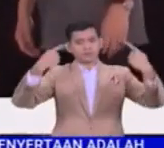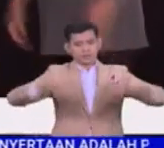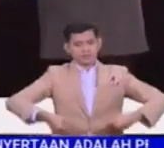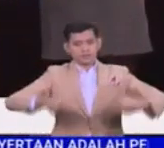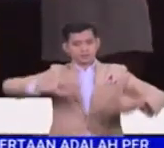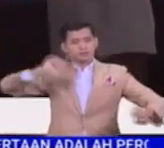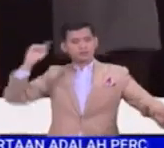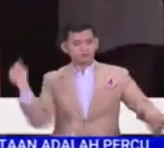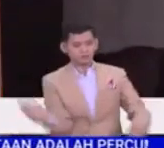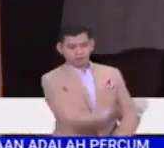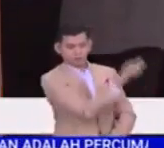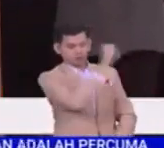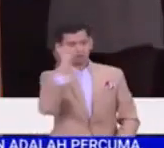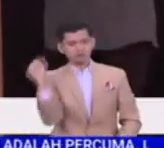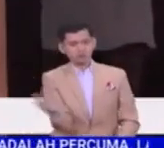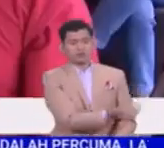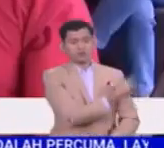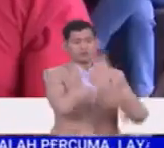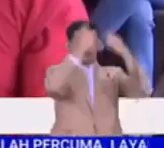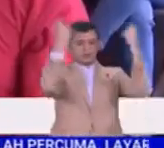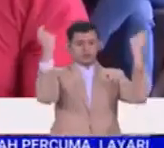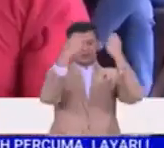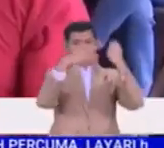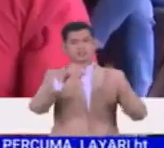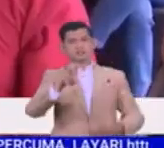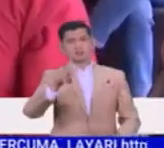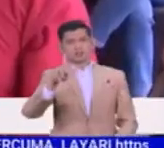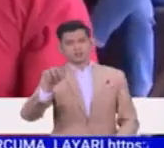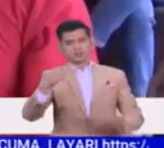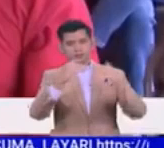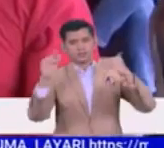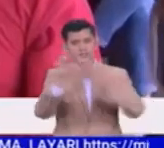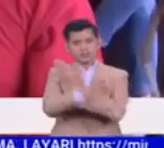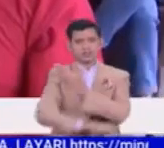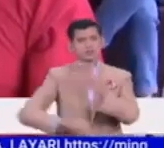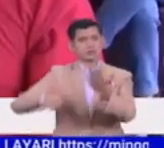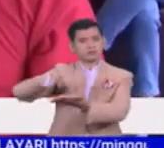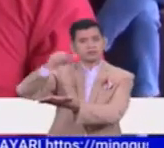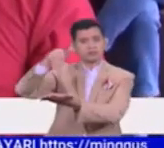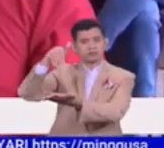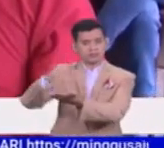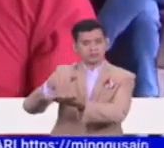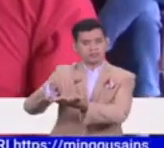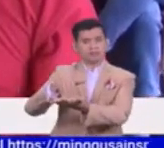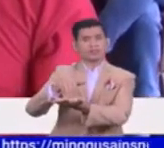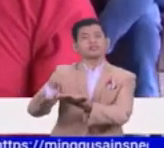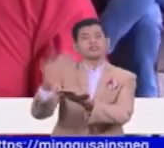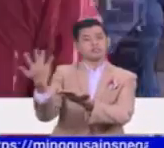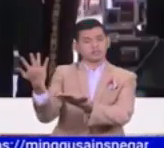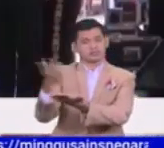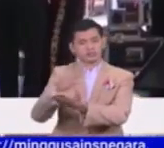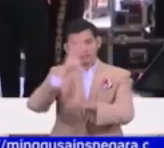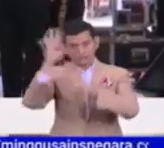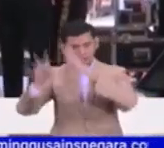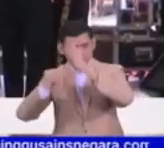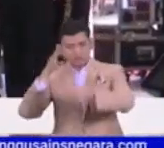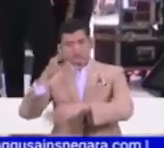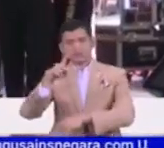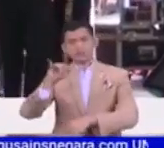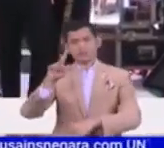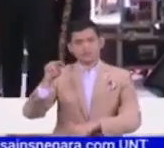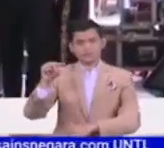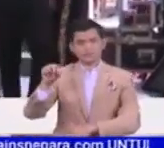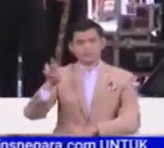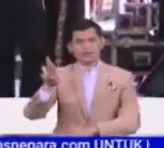gong sempena Pesta Keamatan Peringkat Negeri di Pusat Kraftangan Sabah Keningau. Sementara itu, orang awam